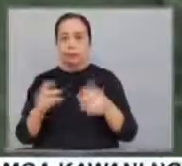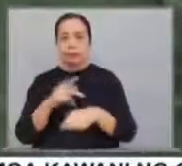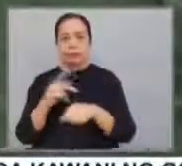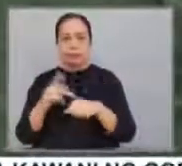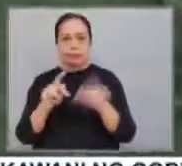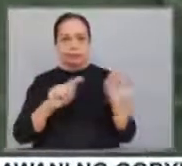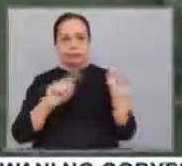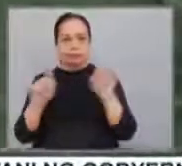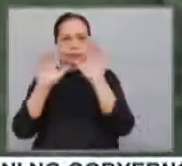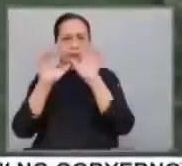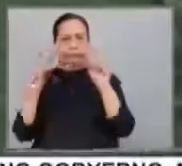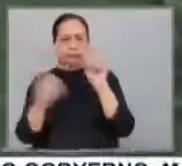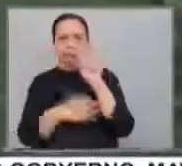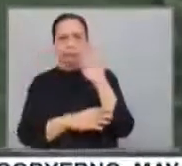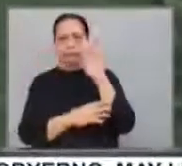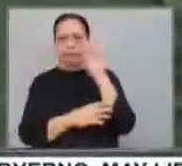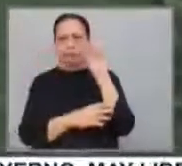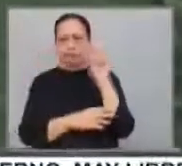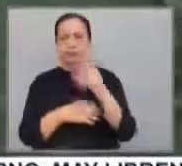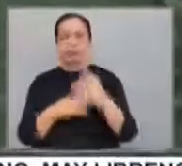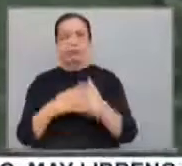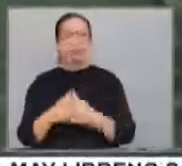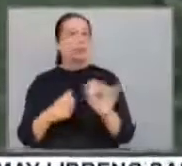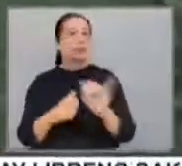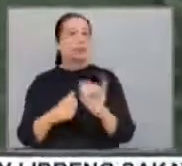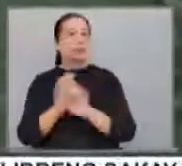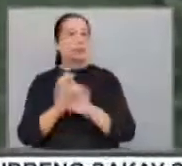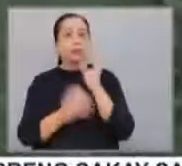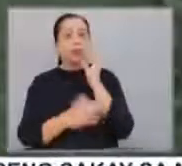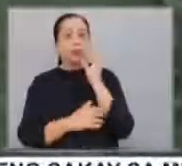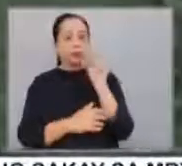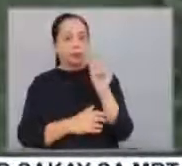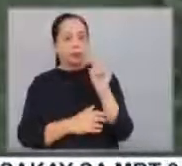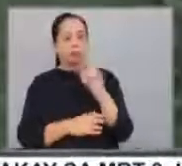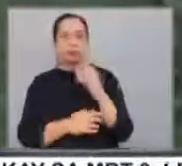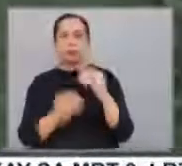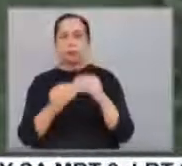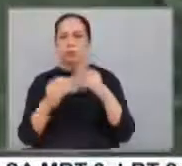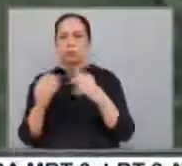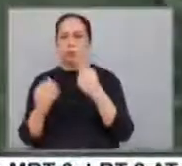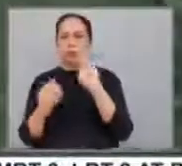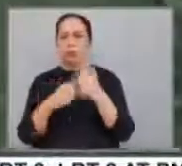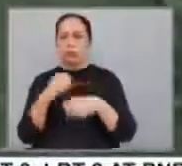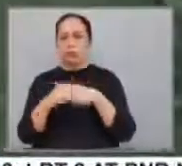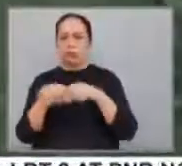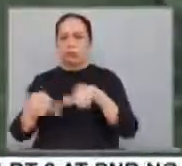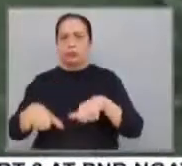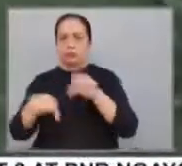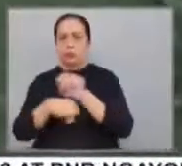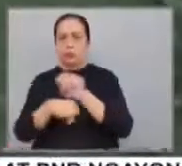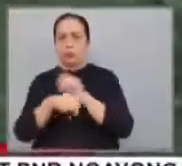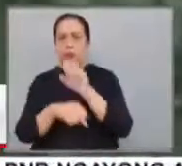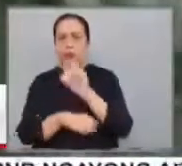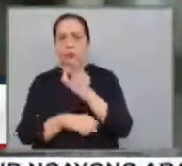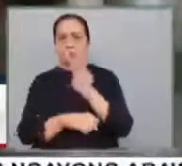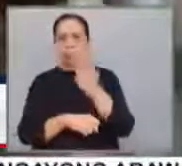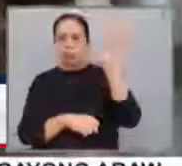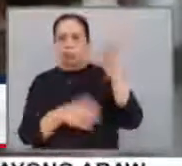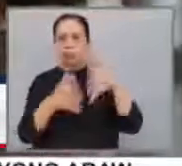Pangulong Ferdinand Marcos Jr. Gaya na lang ni Connie na mahigit sa 20 dekada ng overseas Filipino worker sa Amerika.